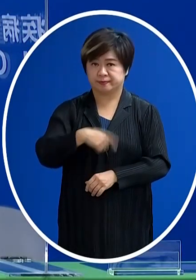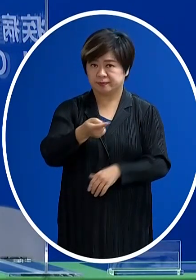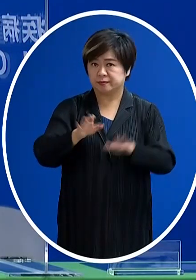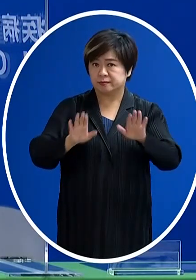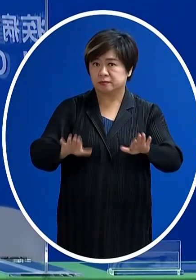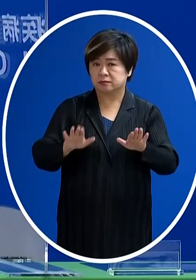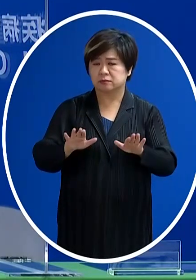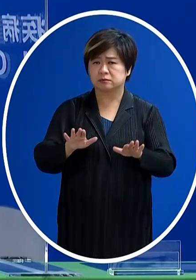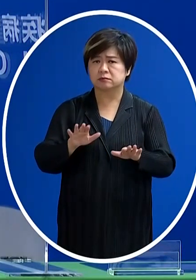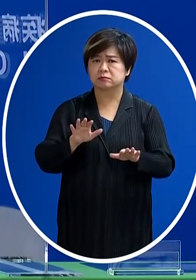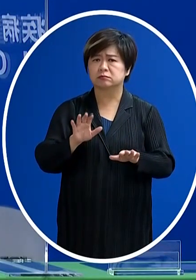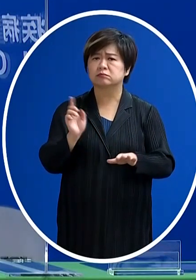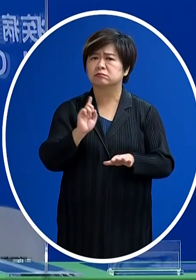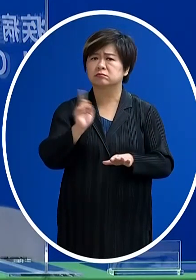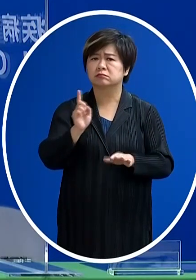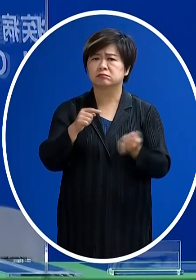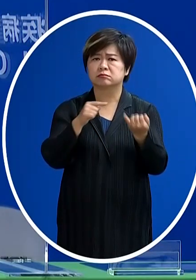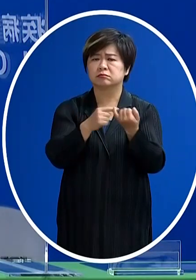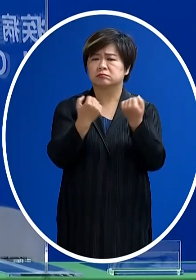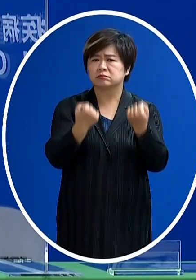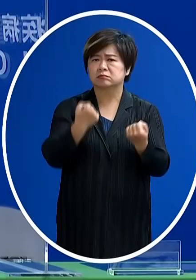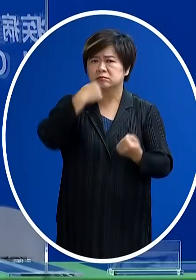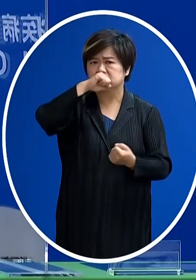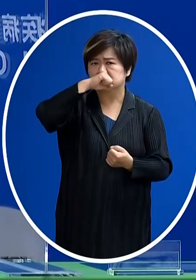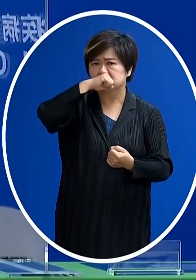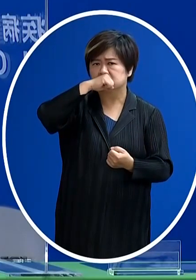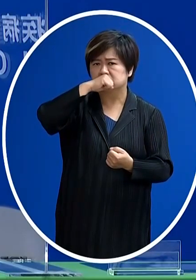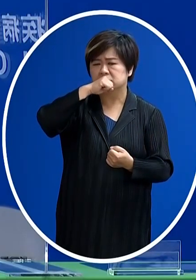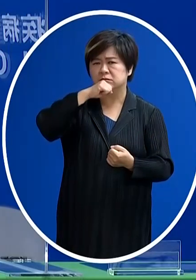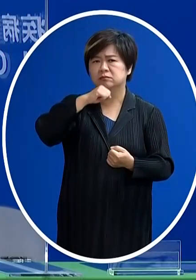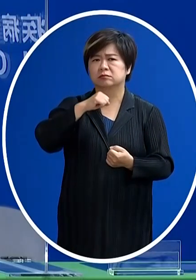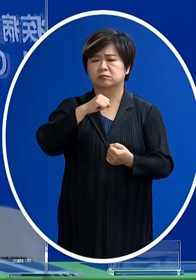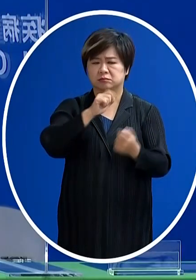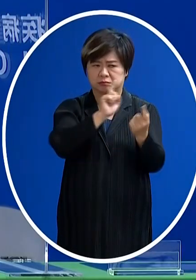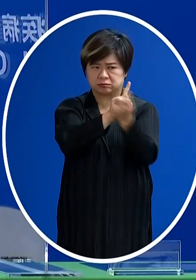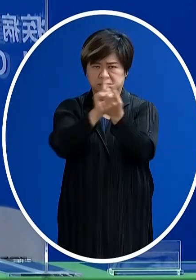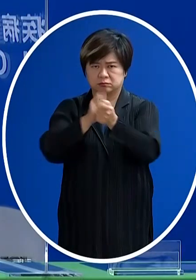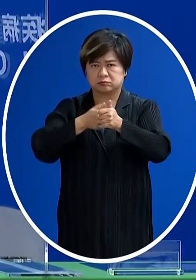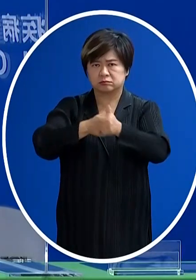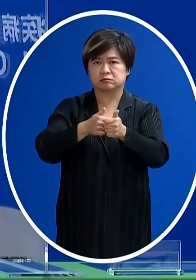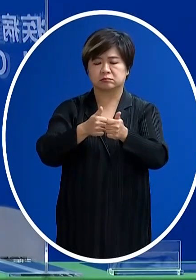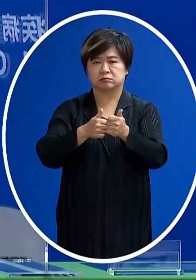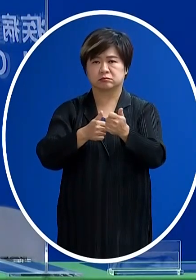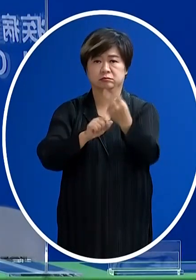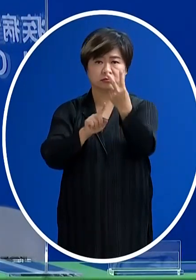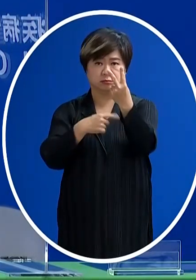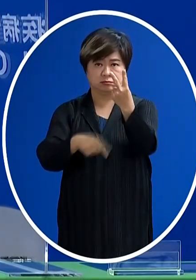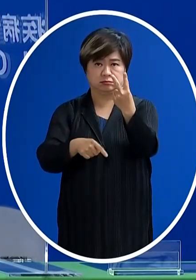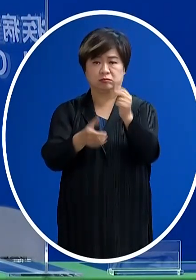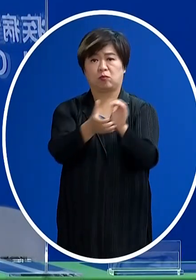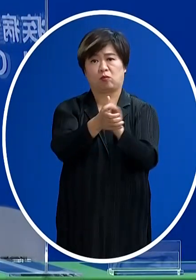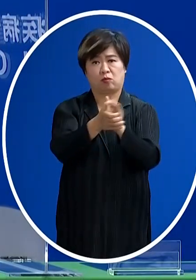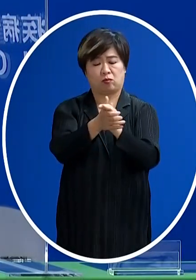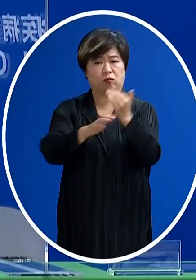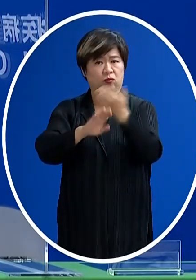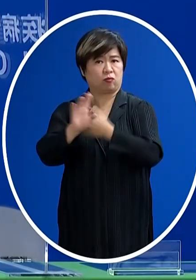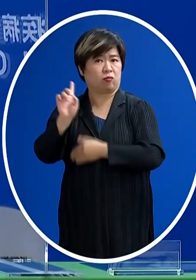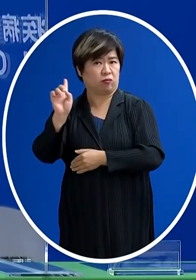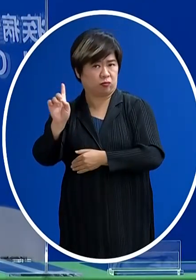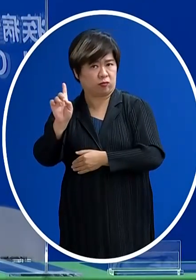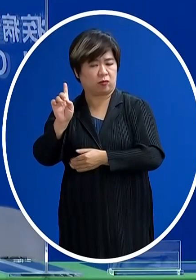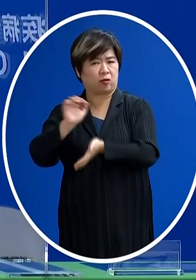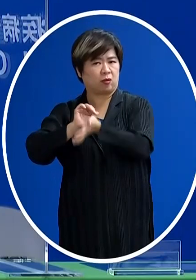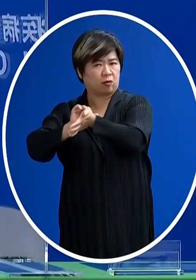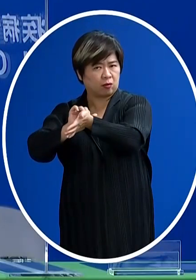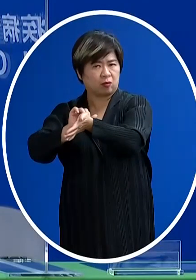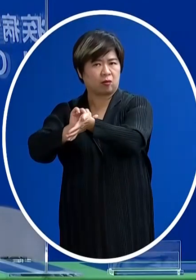是说她在台湾其实是需要框列的接触者是2名友人齁，以及一位他有去就